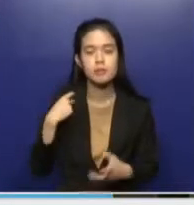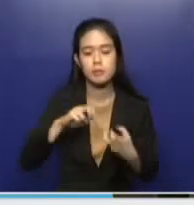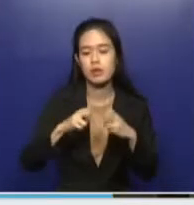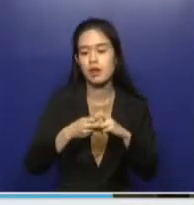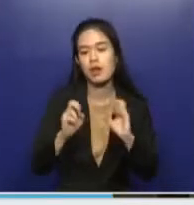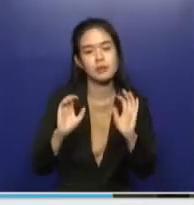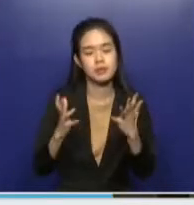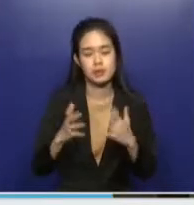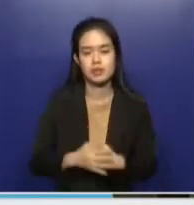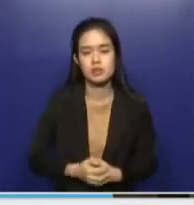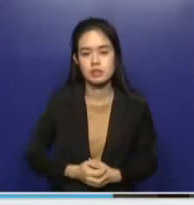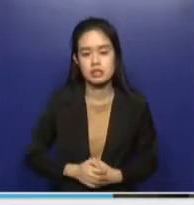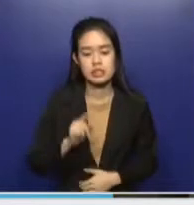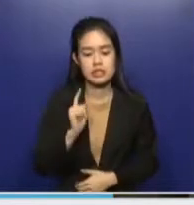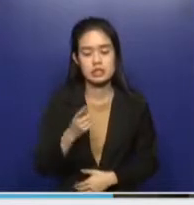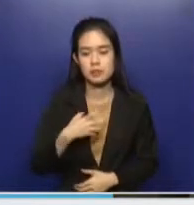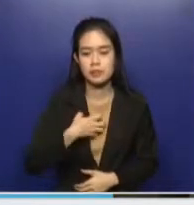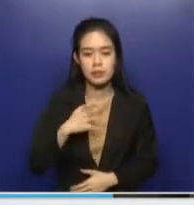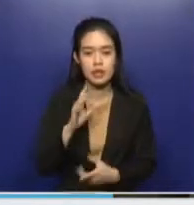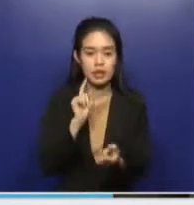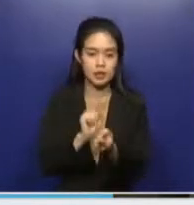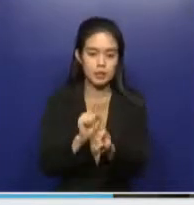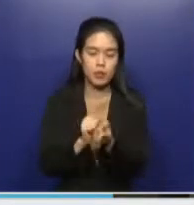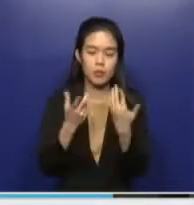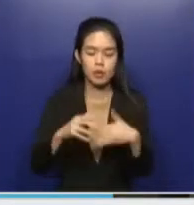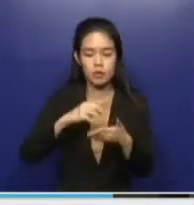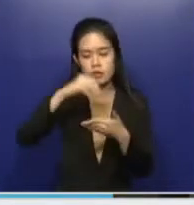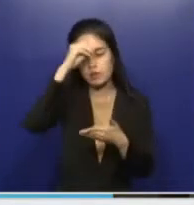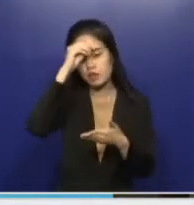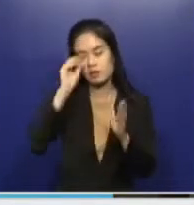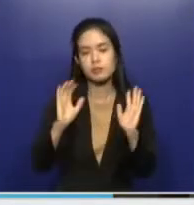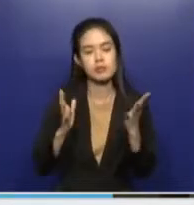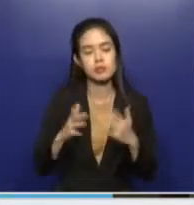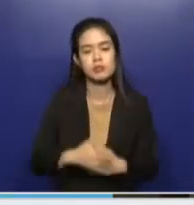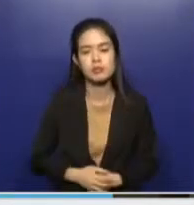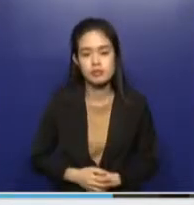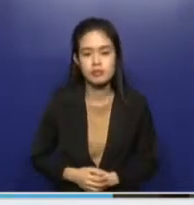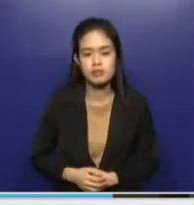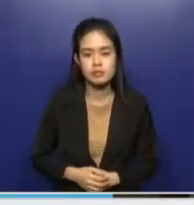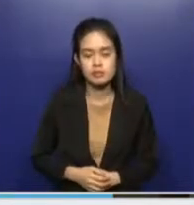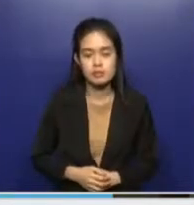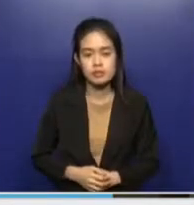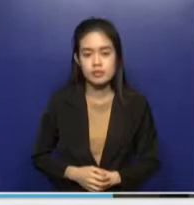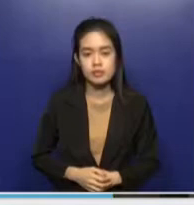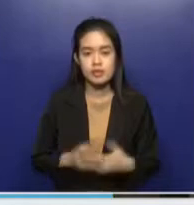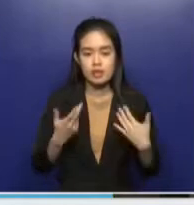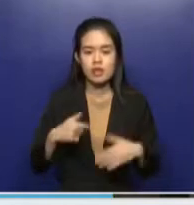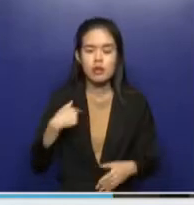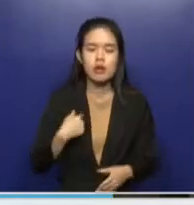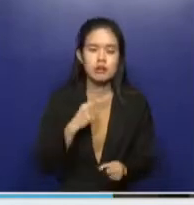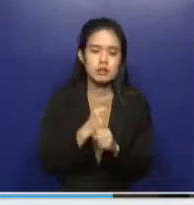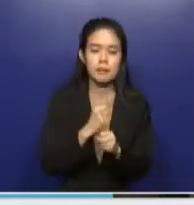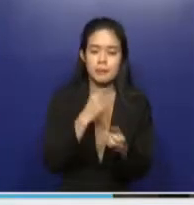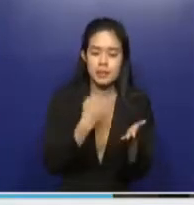ที่เกิดขึ้นนี้จบไปแล้วก็ไม่ได้เรียนรู้อะไรแล้วก็เราก็ทำผิดซ้ำๆซาก